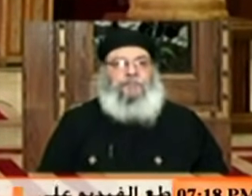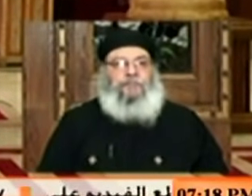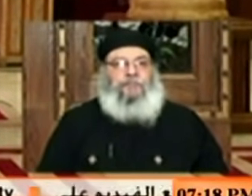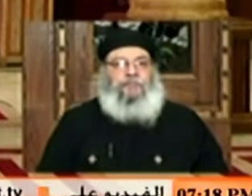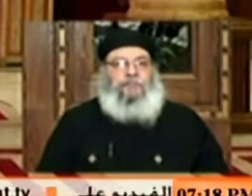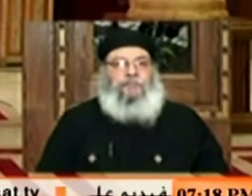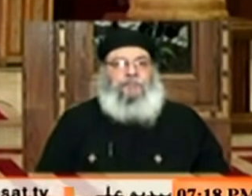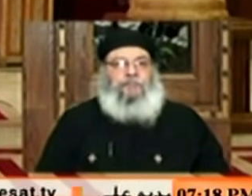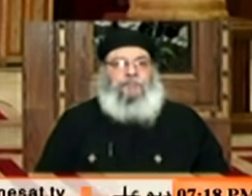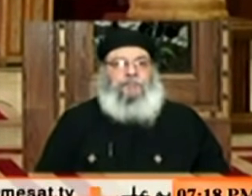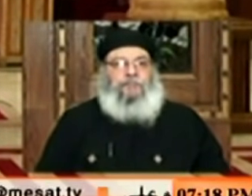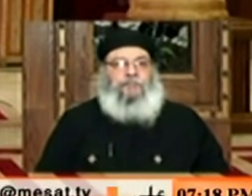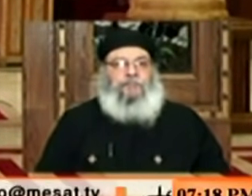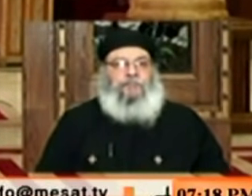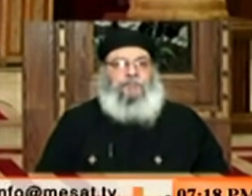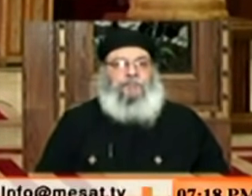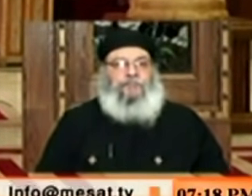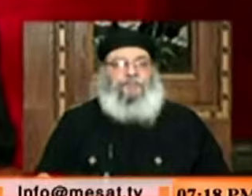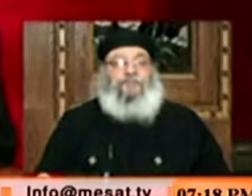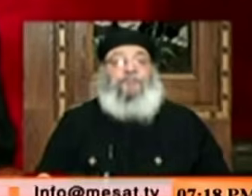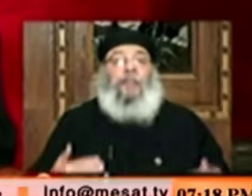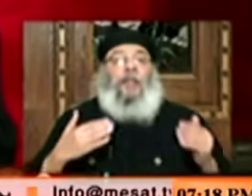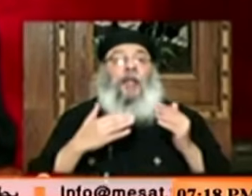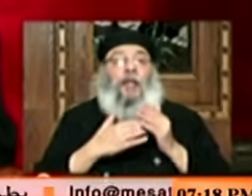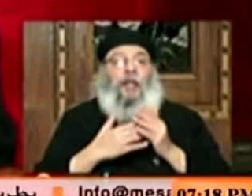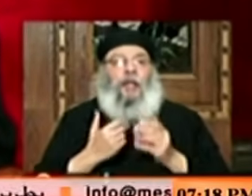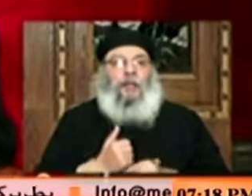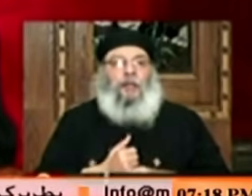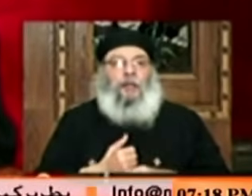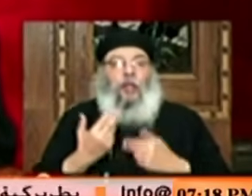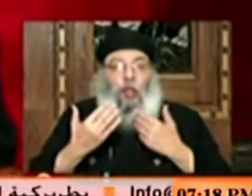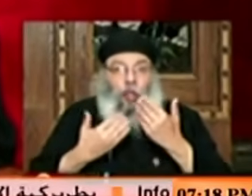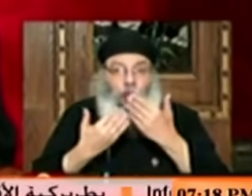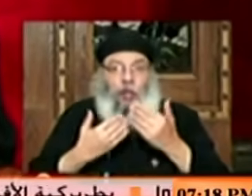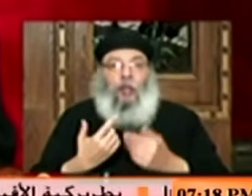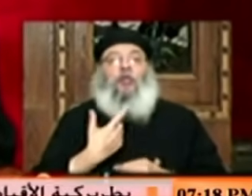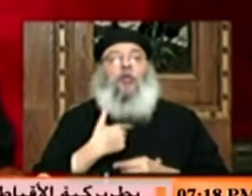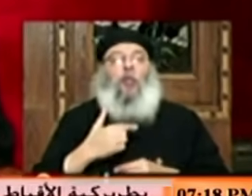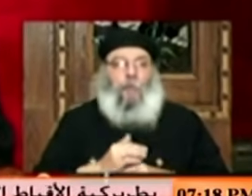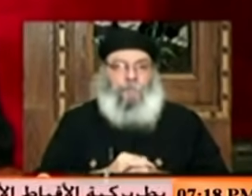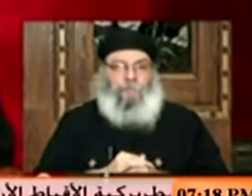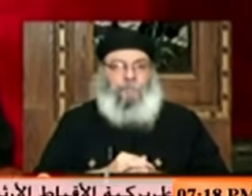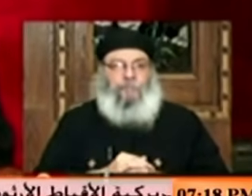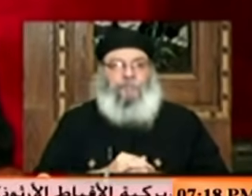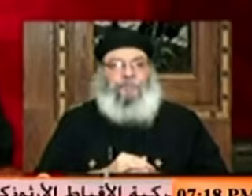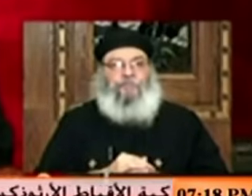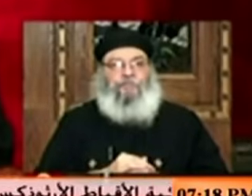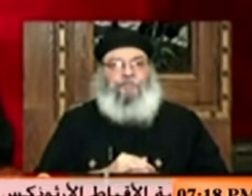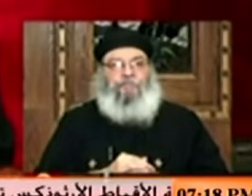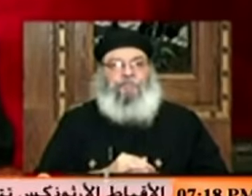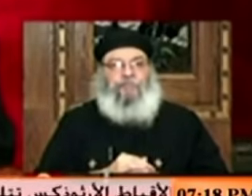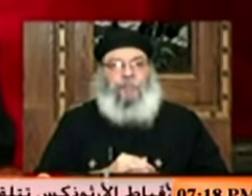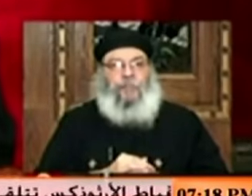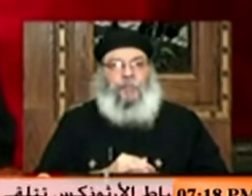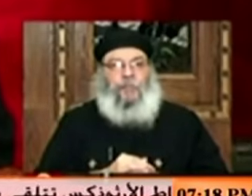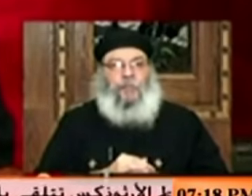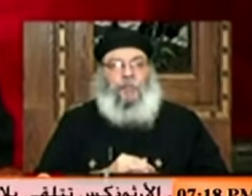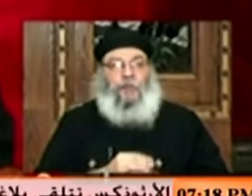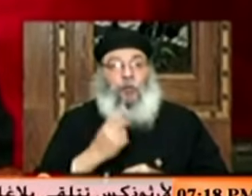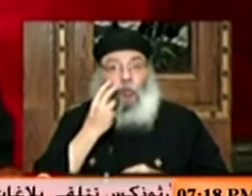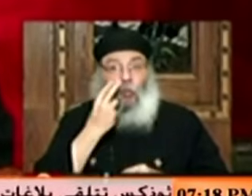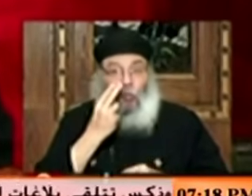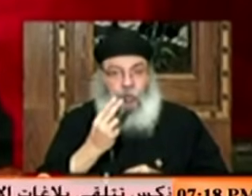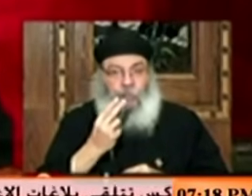المقدس ايه اللي هنطلع بيه يعني ايه لغه الحب اقدم خدمه عايز احط